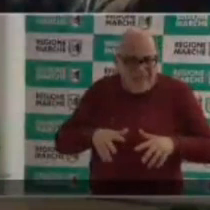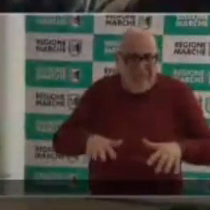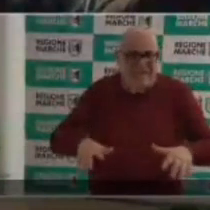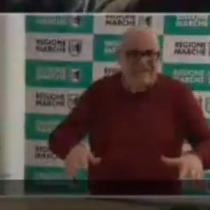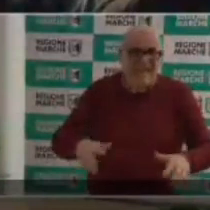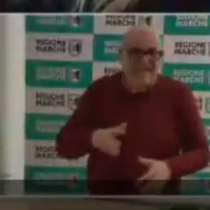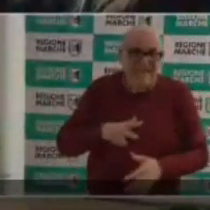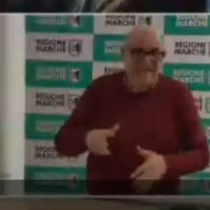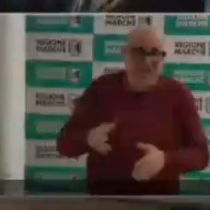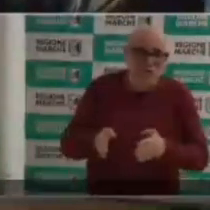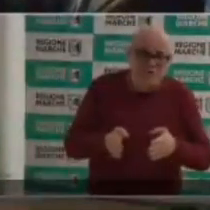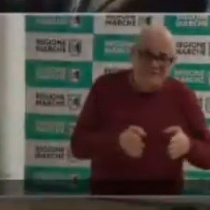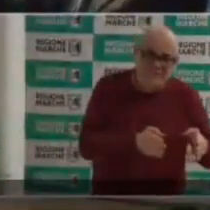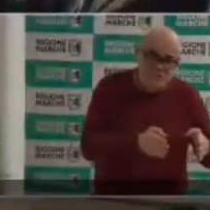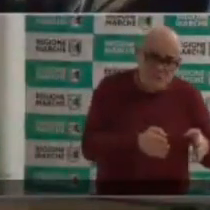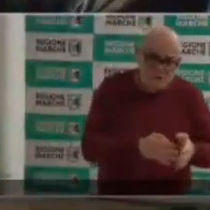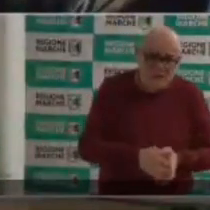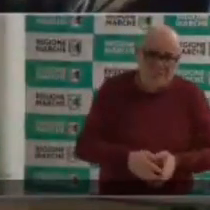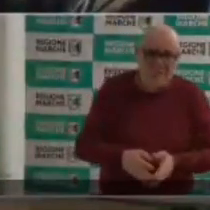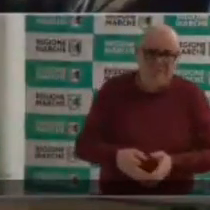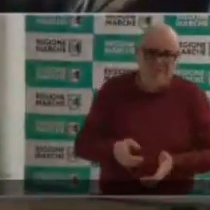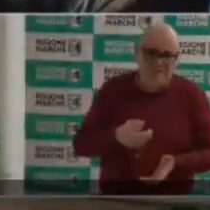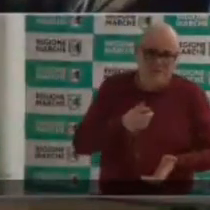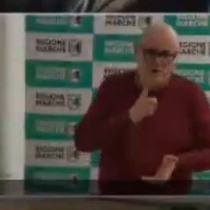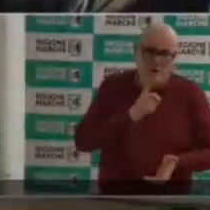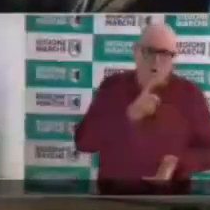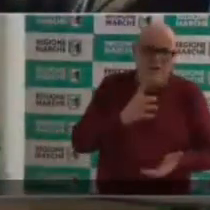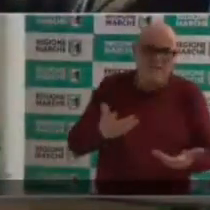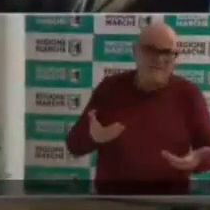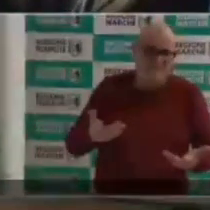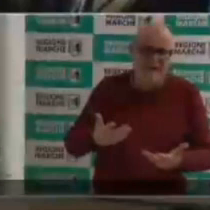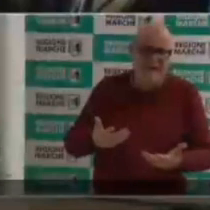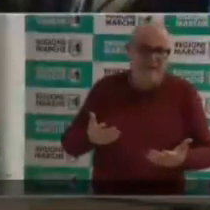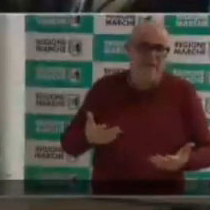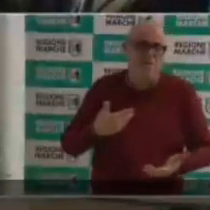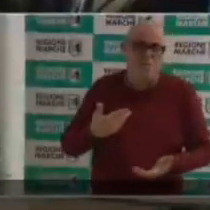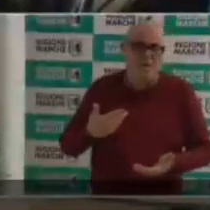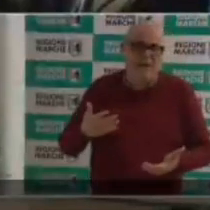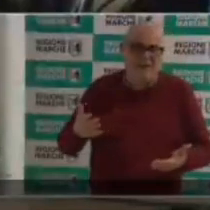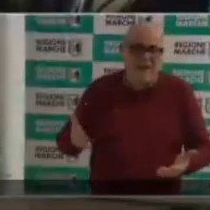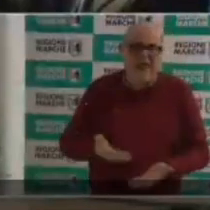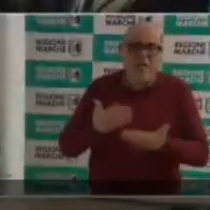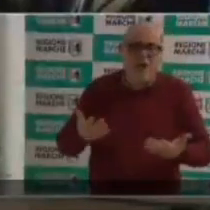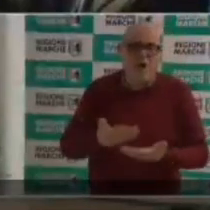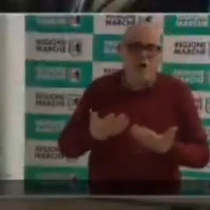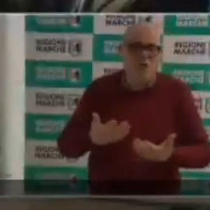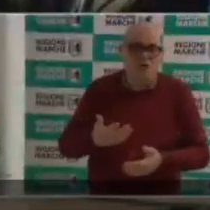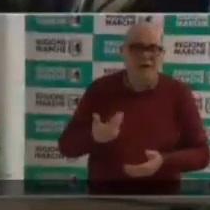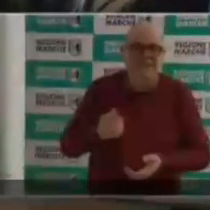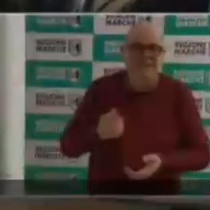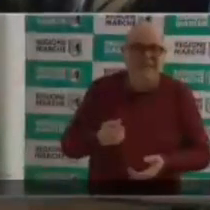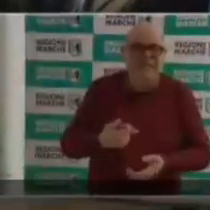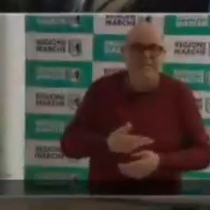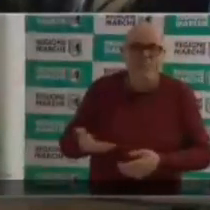Penso adesso, non per fare un elogio al lavoro delle pubbliche assistenze, ma pensate cos'è stato nella fase